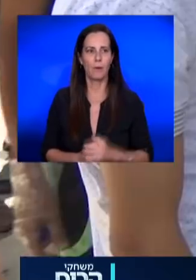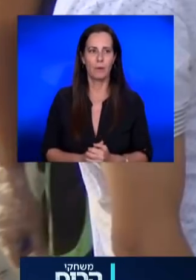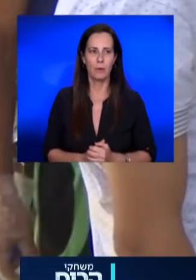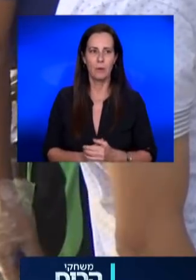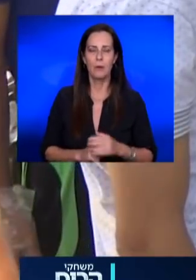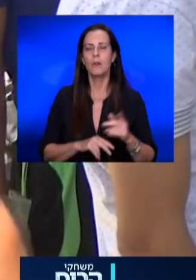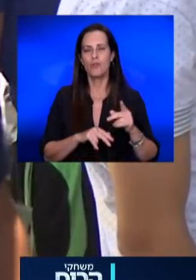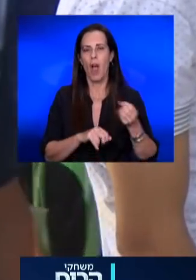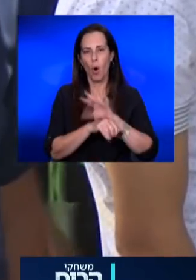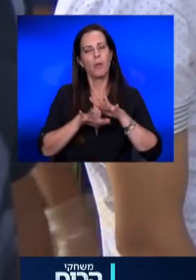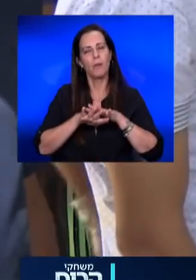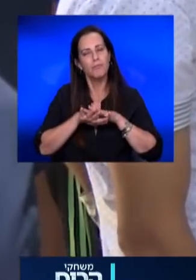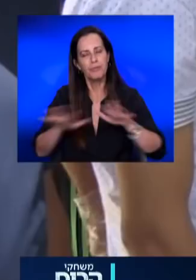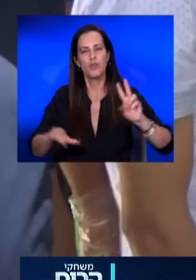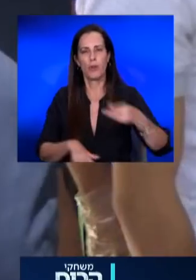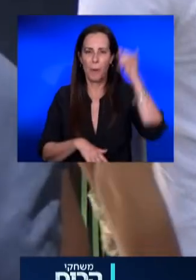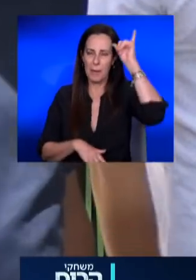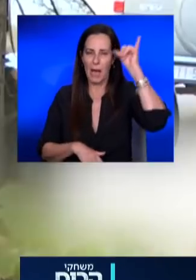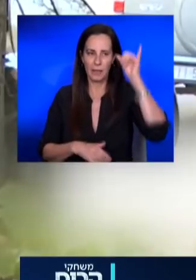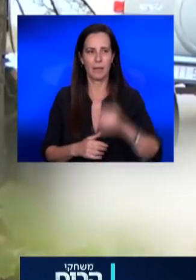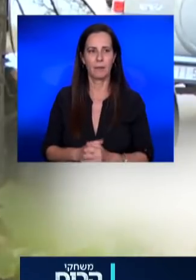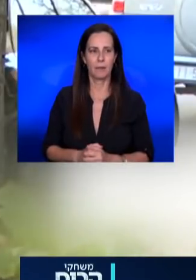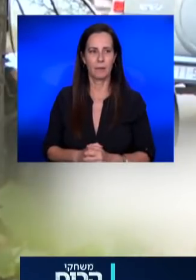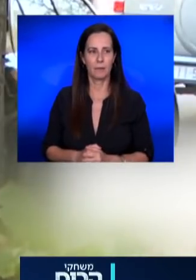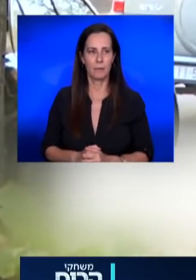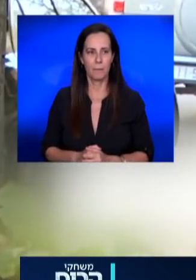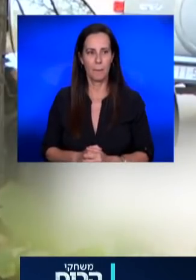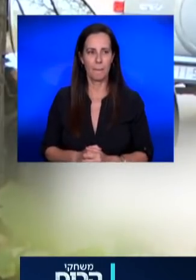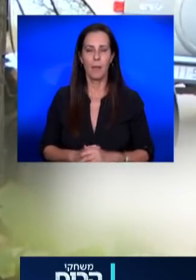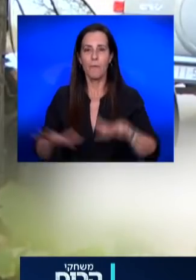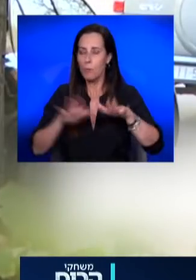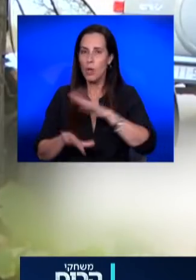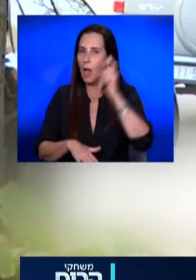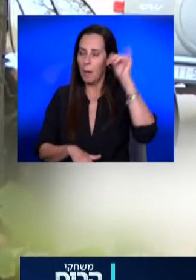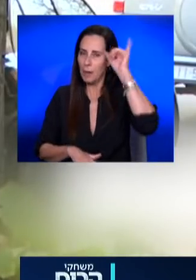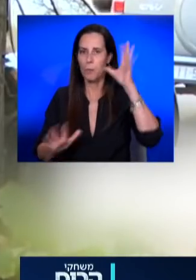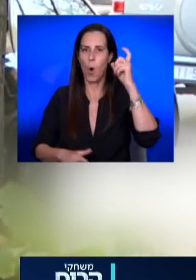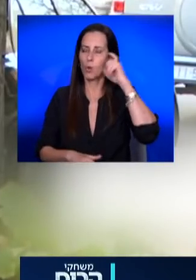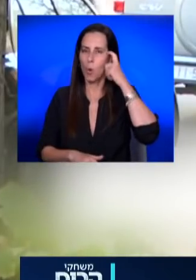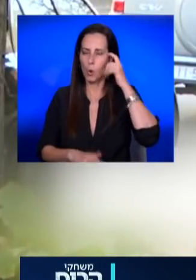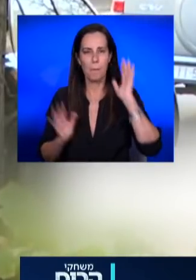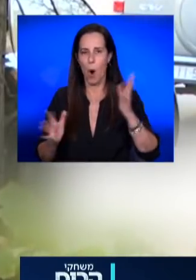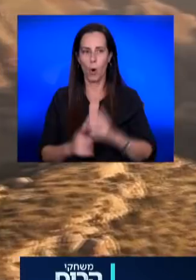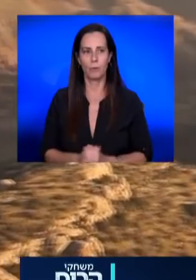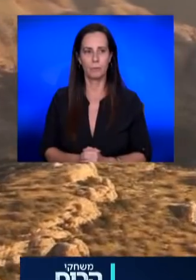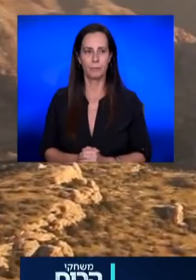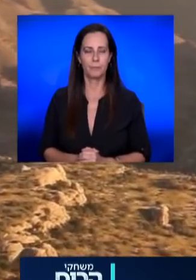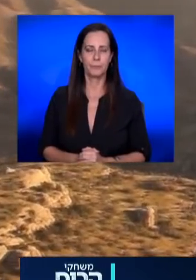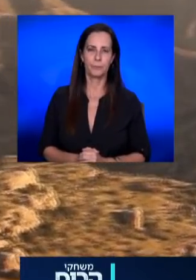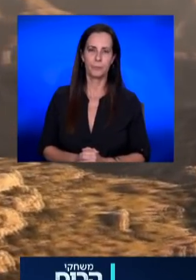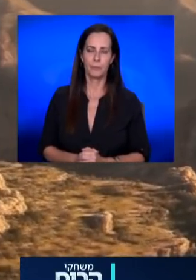منذ بدء عوده انتشار الفيروس. هذه الاعداد باتت كبيره جدا ومقلقه للشارع الاردني وللحكومه ايضا.